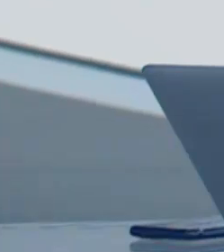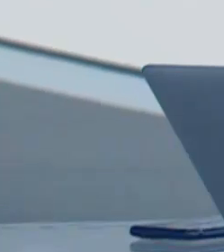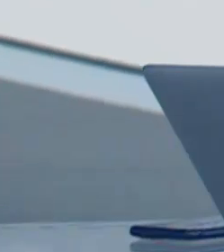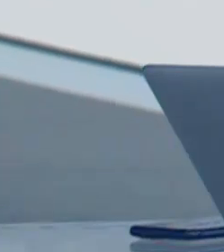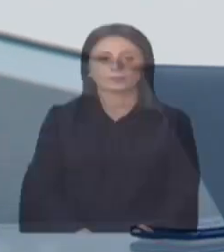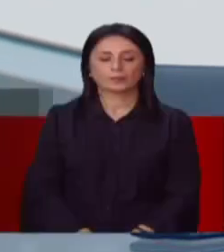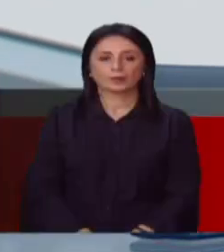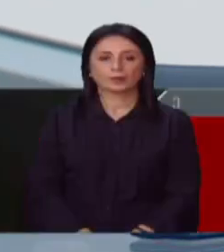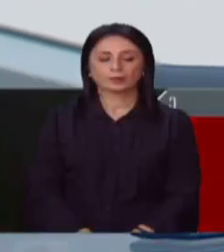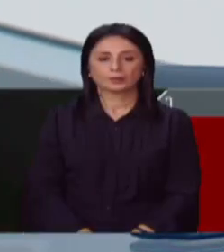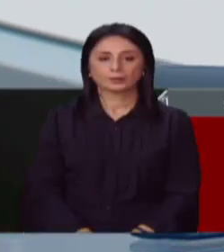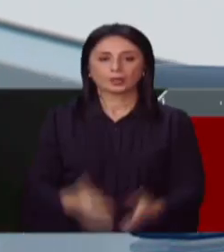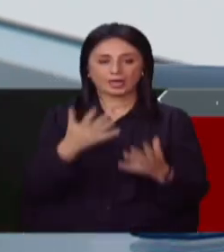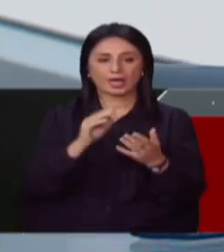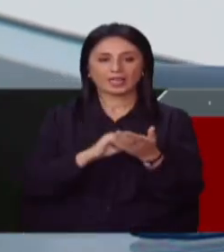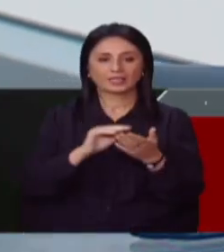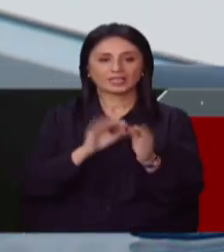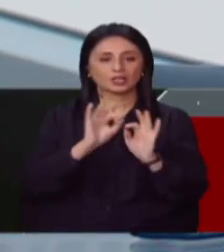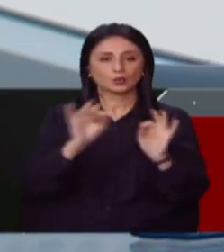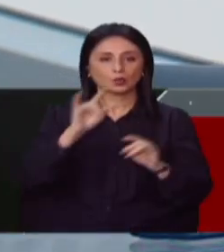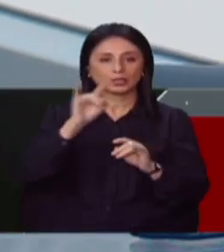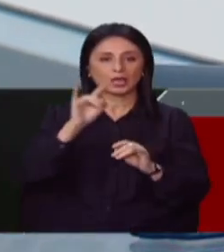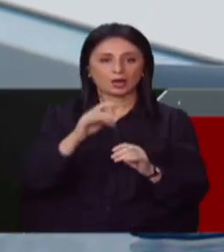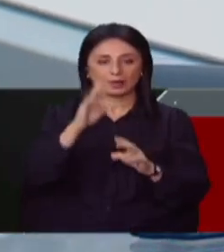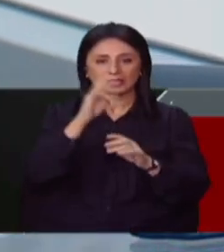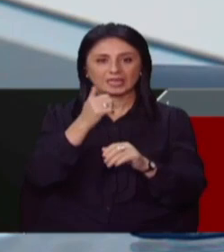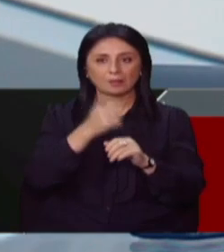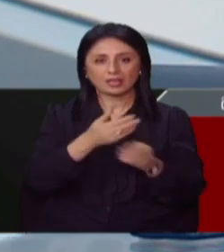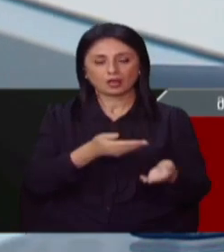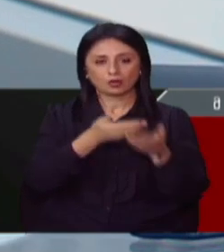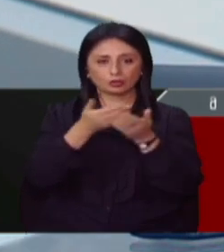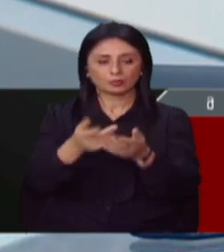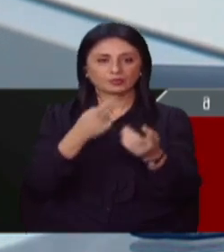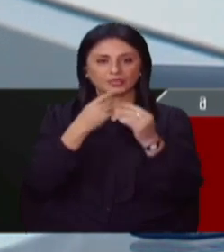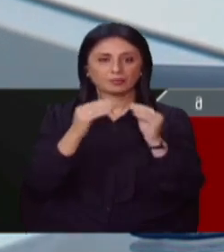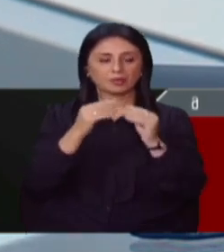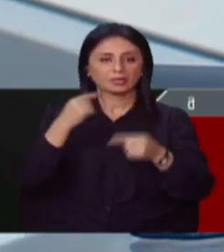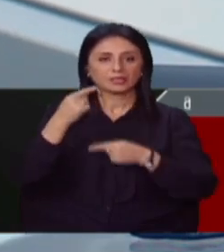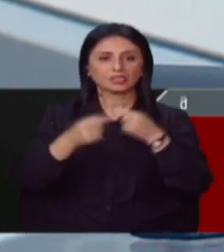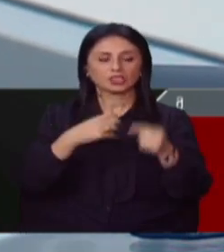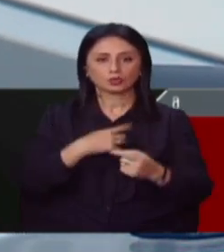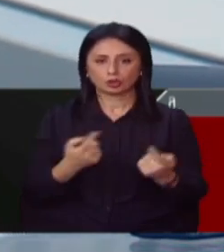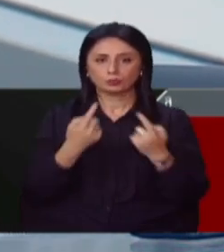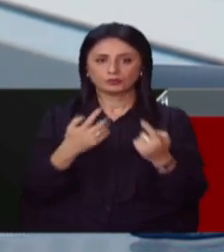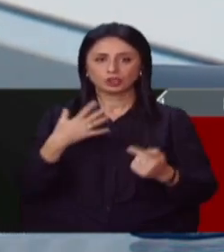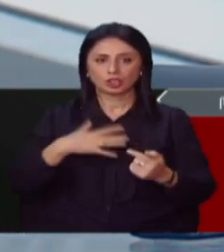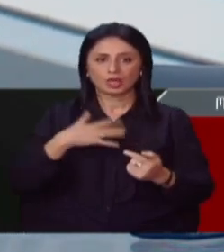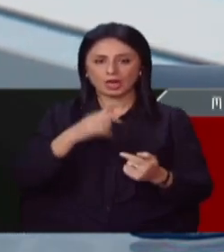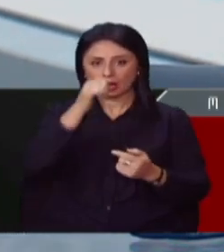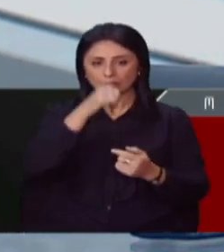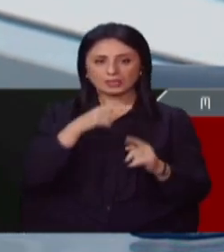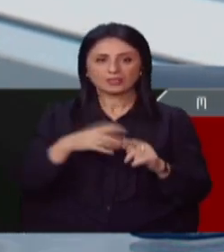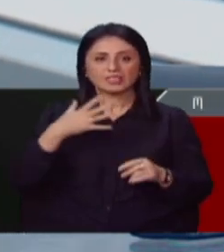Ioane Zosimes unikaluri khelnatseri sakartveloshia is aeroporti da sapatriarkhoshi gadaitanes saubaria meate saukunis umnishnolovanis kartul dzegze